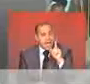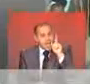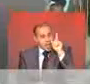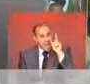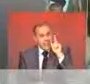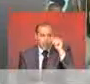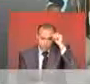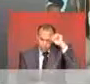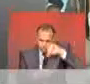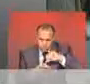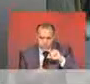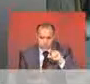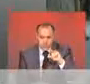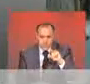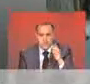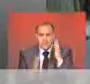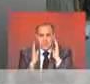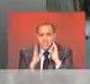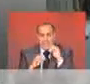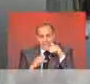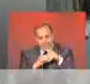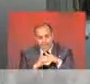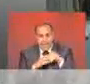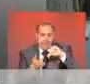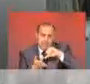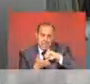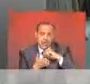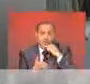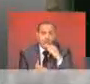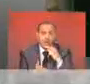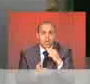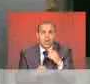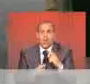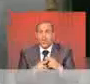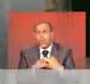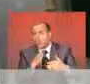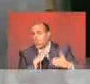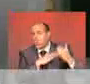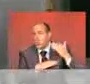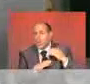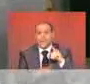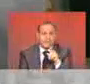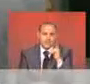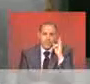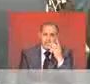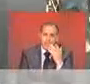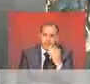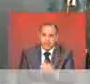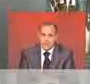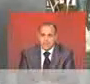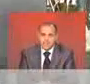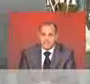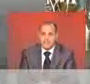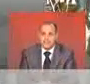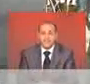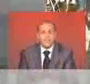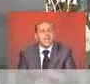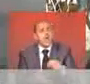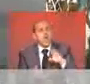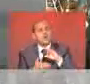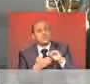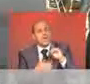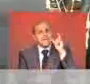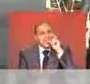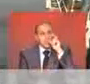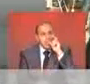أسواق تونس من حيث تمركزه داخل المدينة، ويعود ذلك إلى العامل التاريخي. حومة السوق مدينة عربية إسلامية